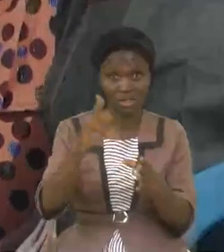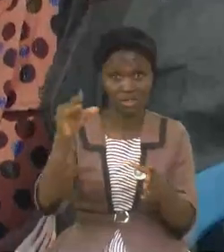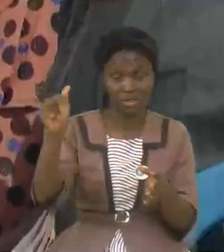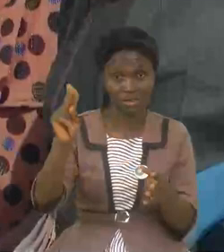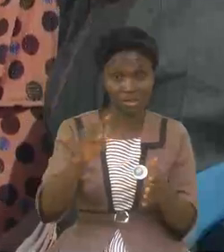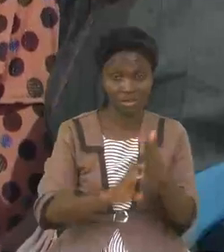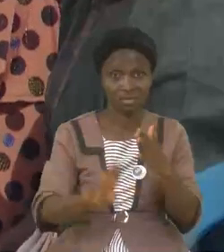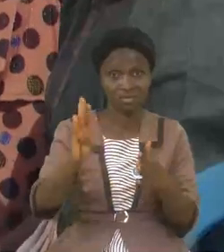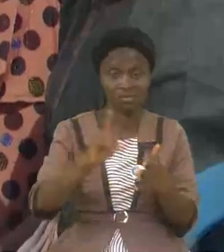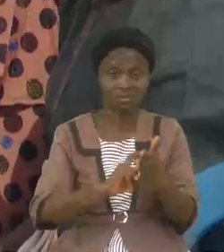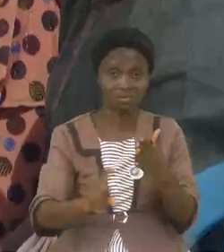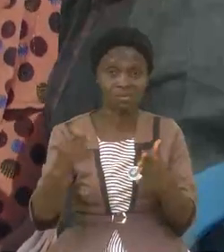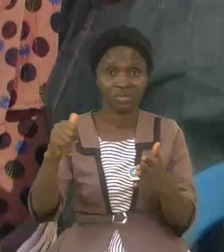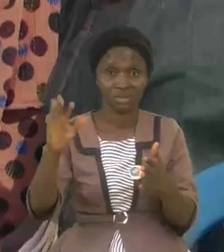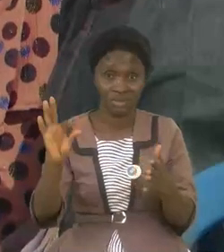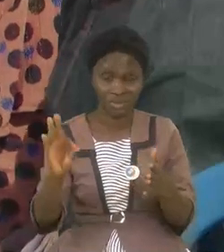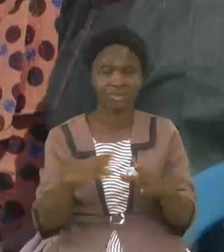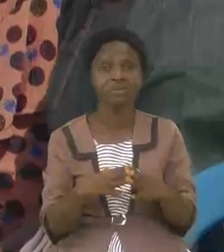ce songe? Voyons,